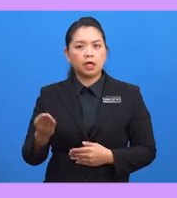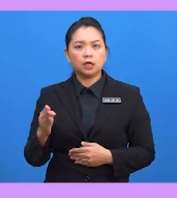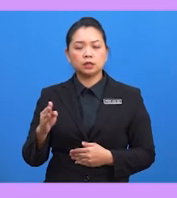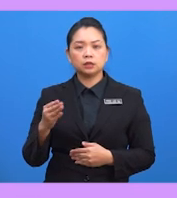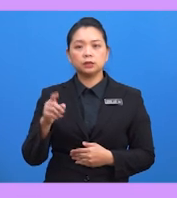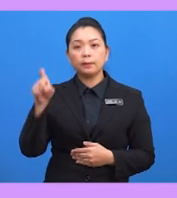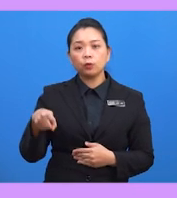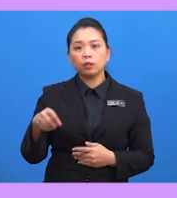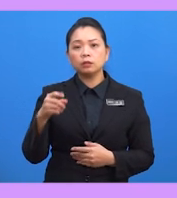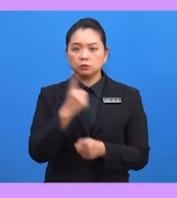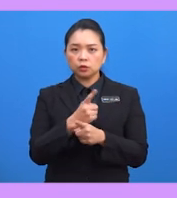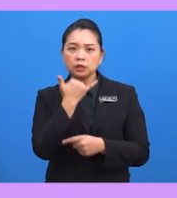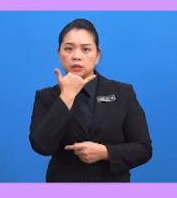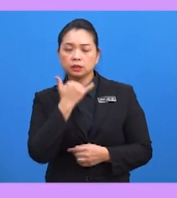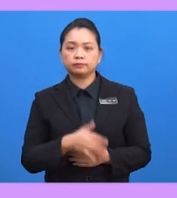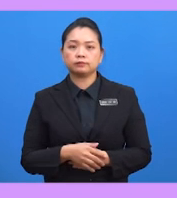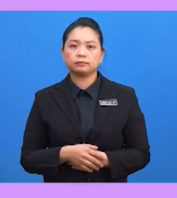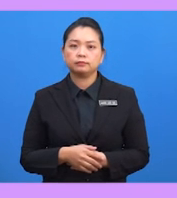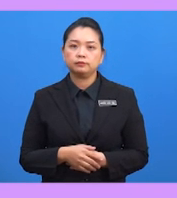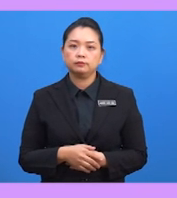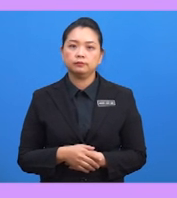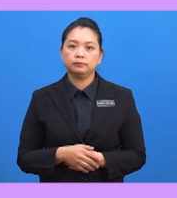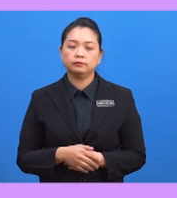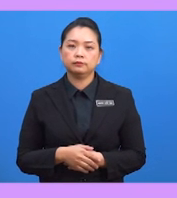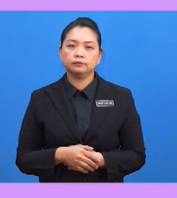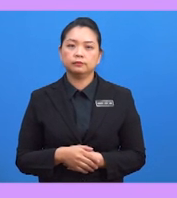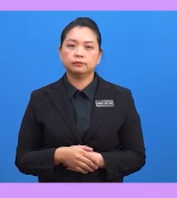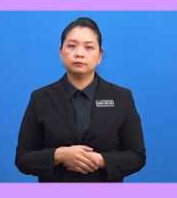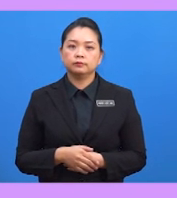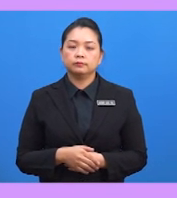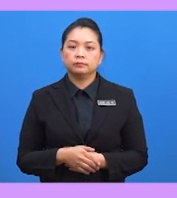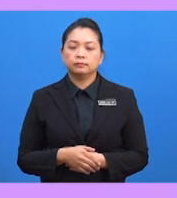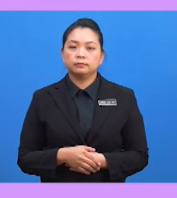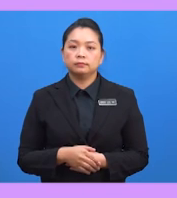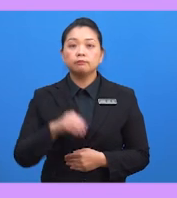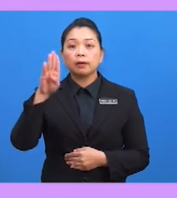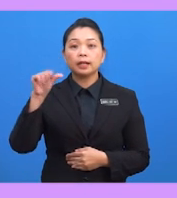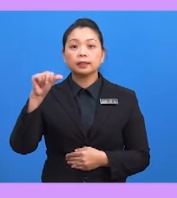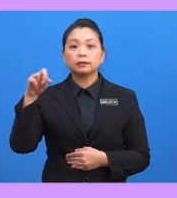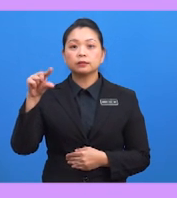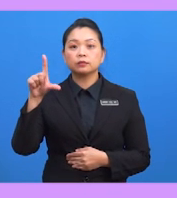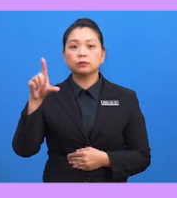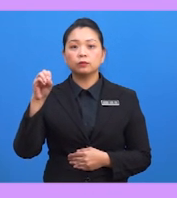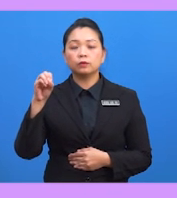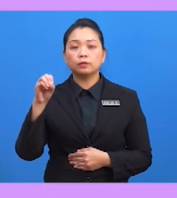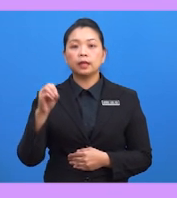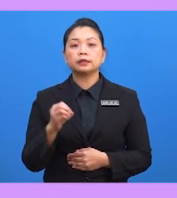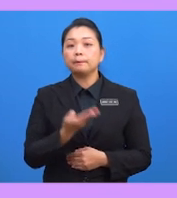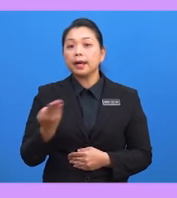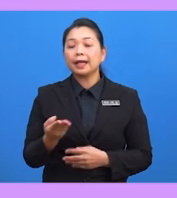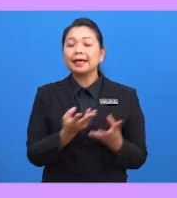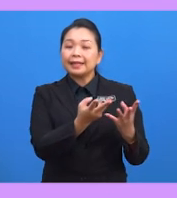salah? Tepukan untuk diri sendiri. Jawapan anda betul. Banglo mewah adalah barang